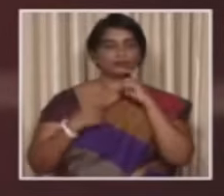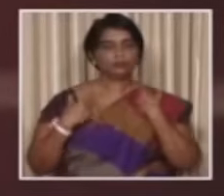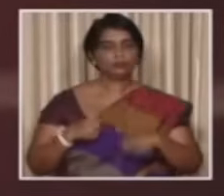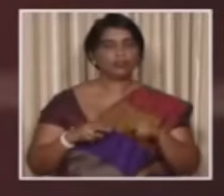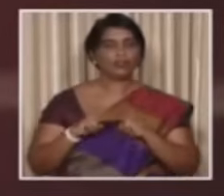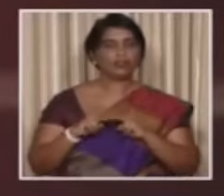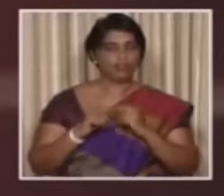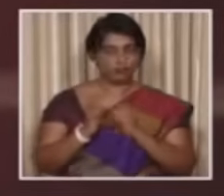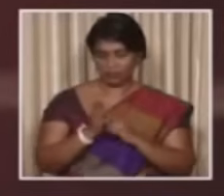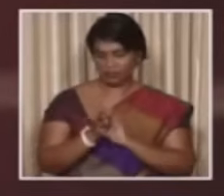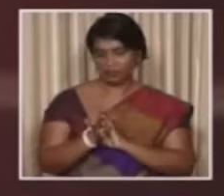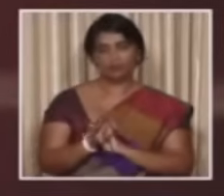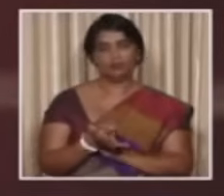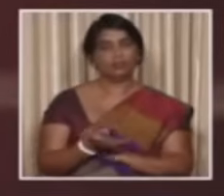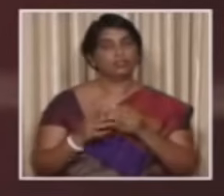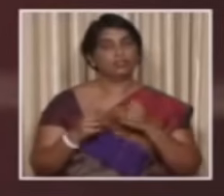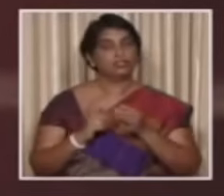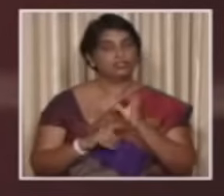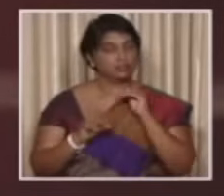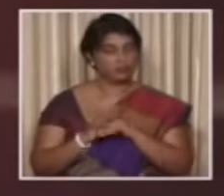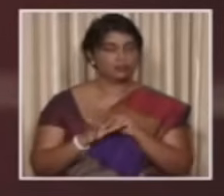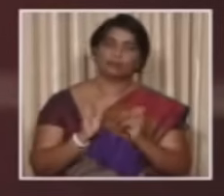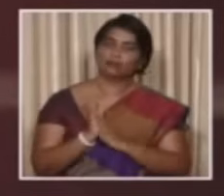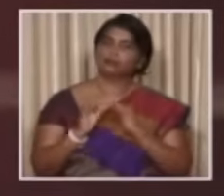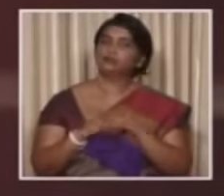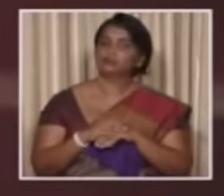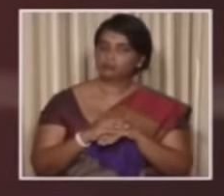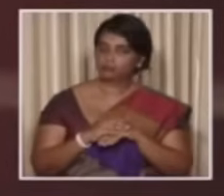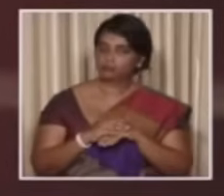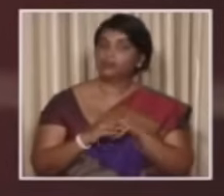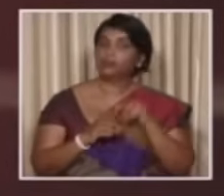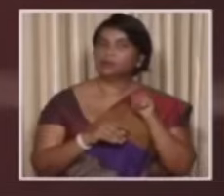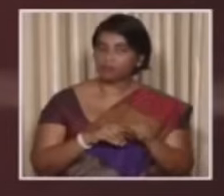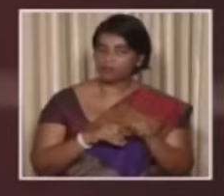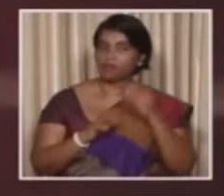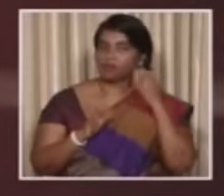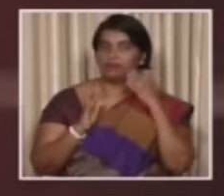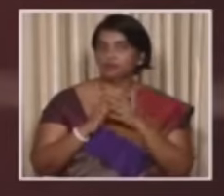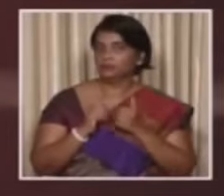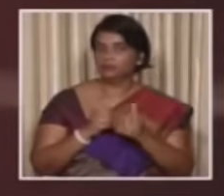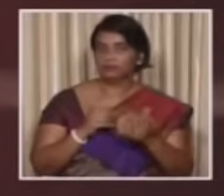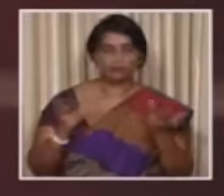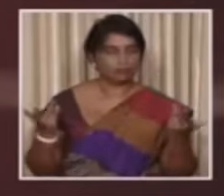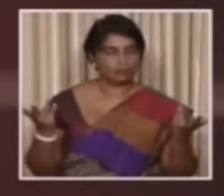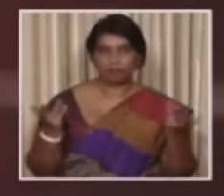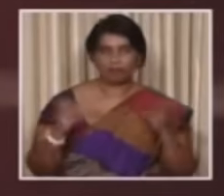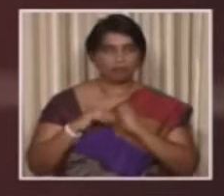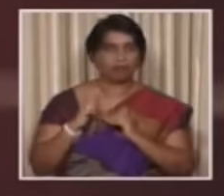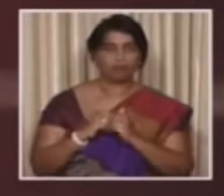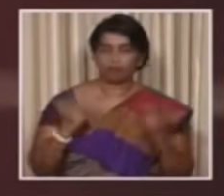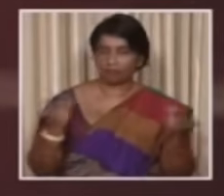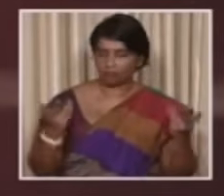ෆයිස් මුස්තාප මැතිතුමාගේ සභාපතිත්වයෙන් කමිටියක් පත් කරයි කියලා. ඒක ගැන වෙච්ච දෙයක් කවුරුත් දන්නේ නැහැ, වෙච්ච දෙයක්ුත්